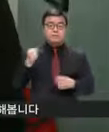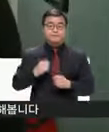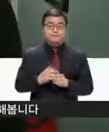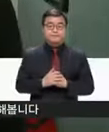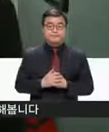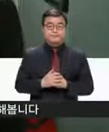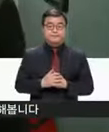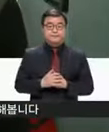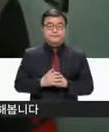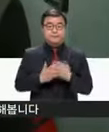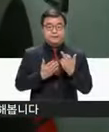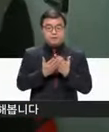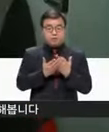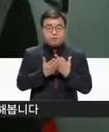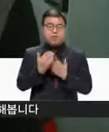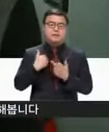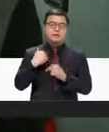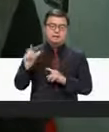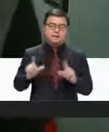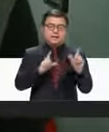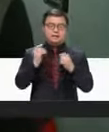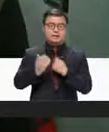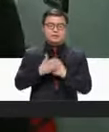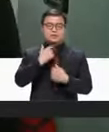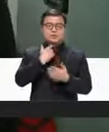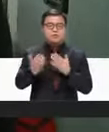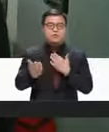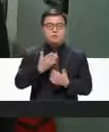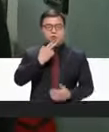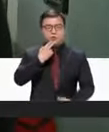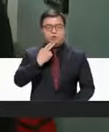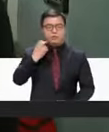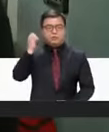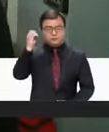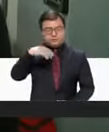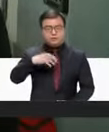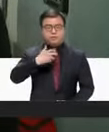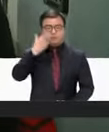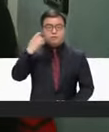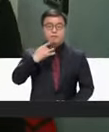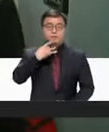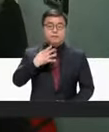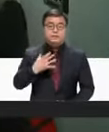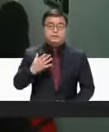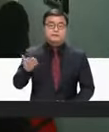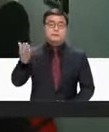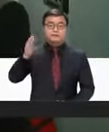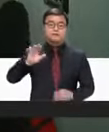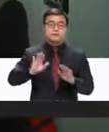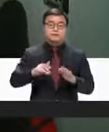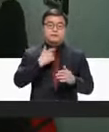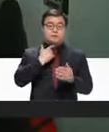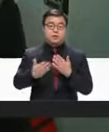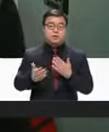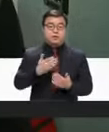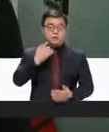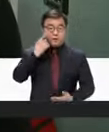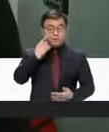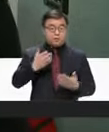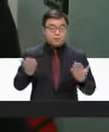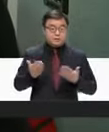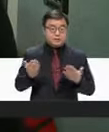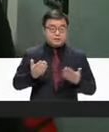선생님이다 보니까 경험도 없고 하니까 그냥 가지고만 있었는데 이렇게 경험해보니까